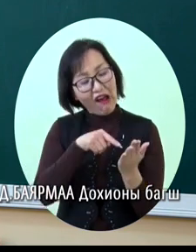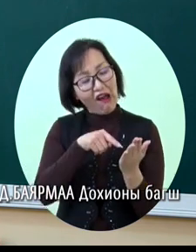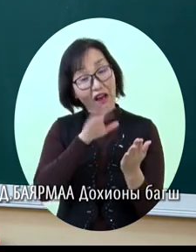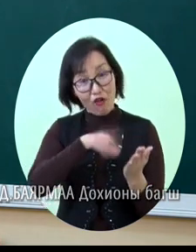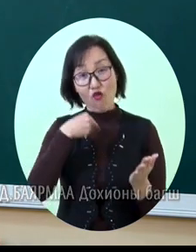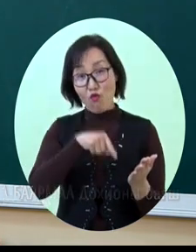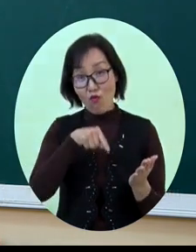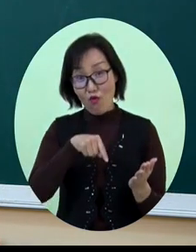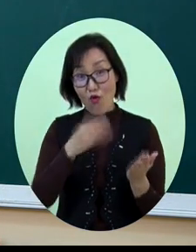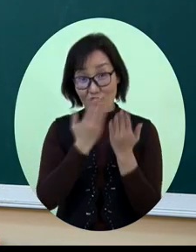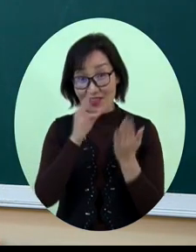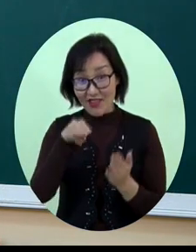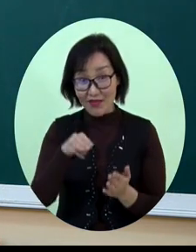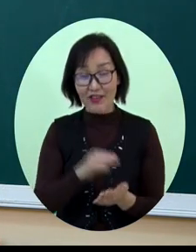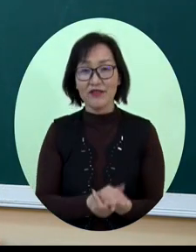За, мөн багшин самбар дээр